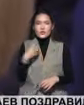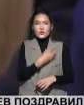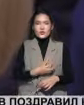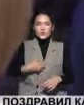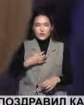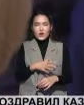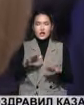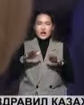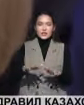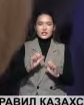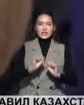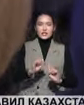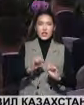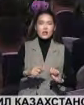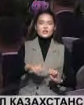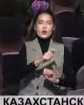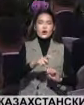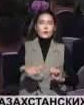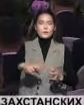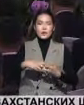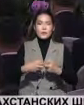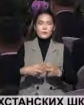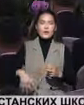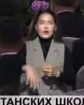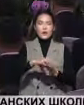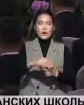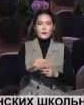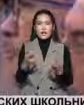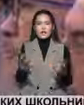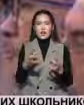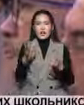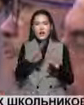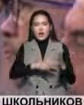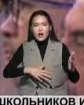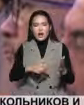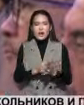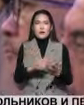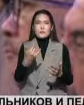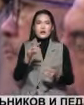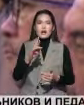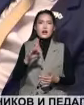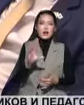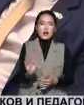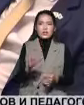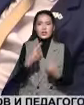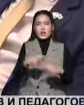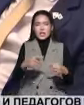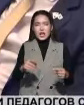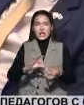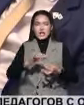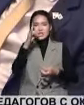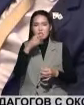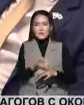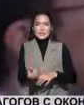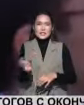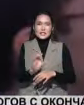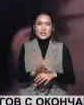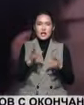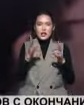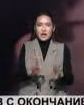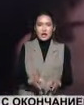стены, чтобы преодолевать общие проблемы. Пожалуй, самая разрушительная из них – ядерная угроза. Казахстан серьезно пострадал от испытаний